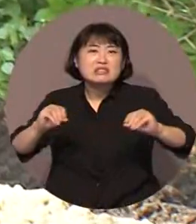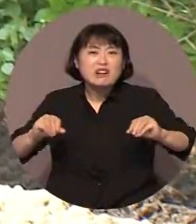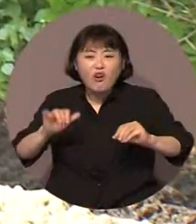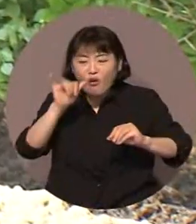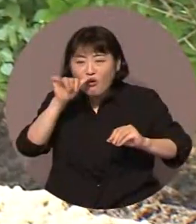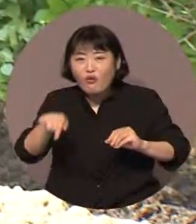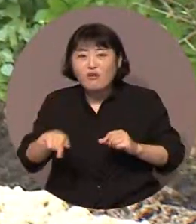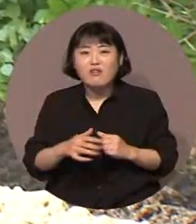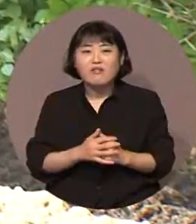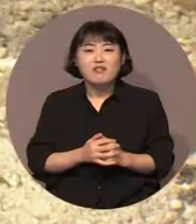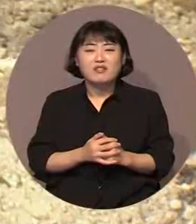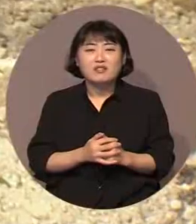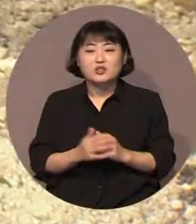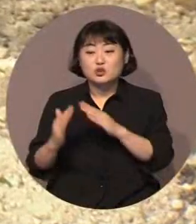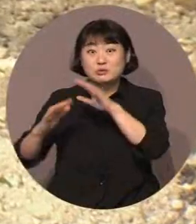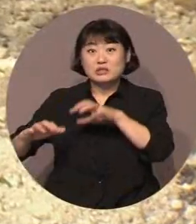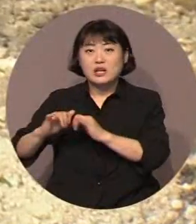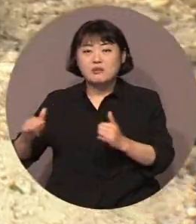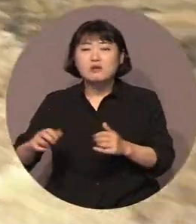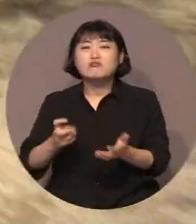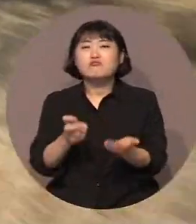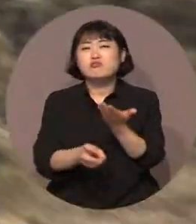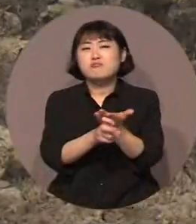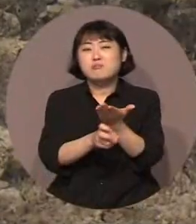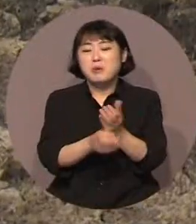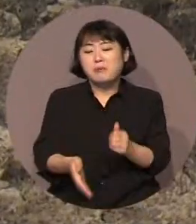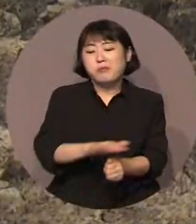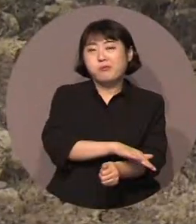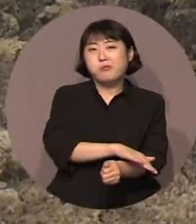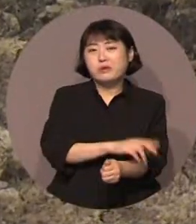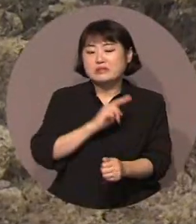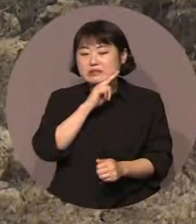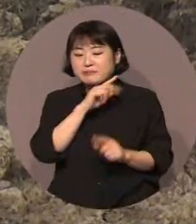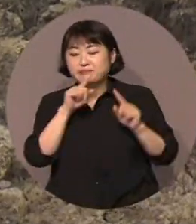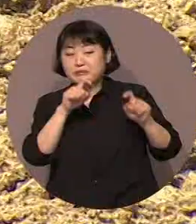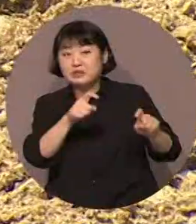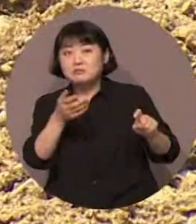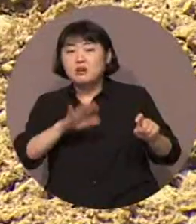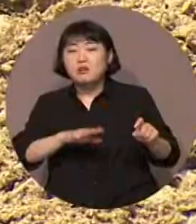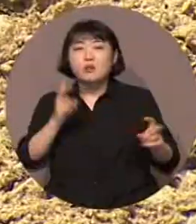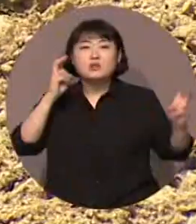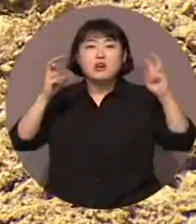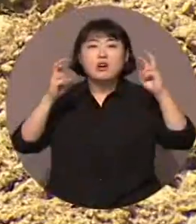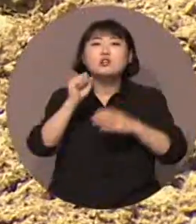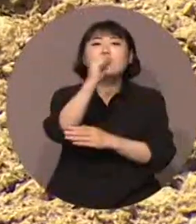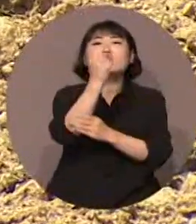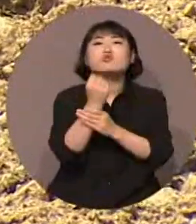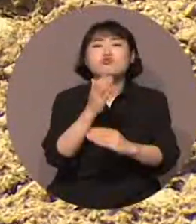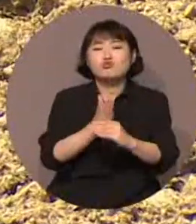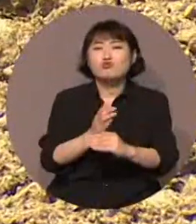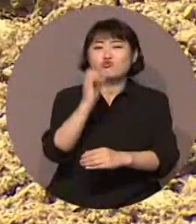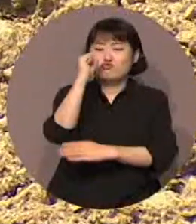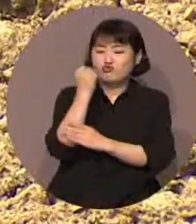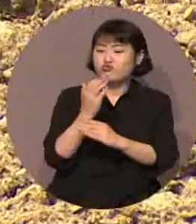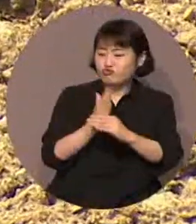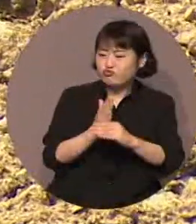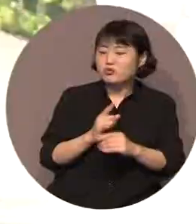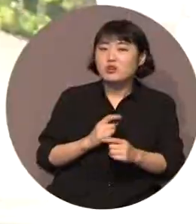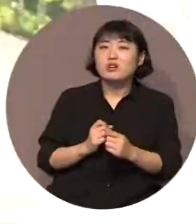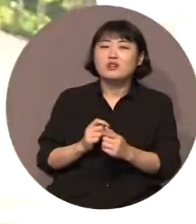보입니다. 주민들은 불법 매립을 의심하지만 업체는 부숙토를 숙성시키는 중이었다고